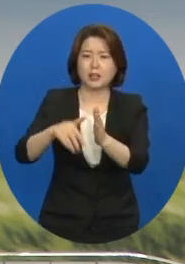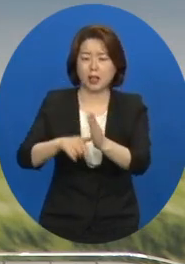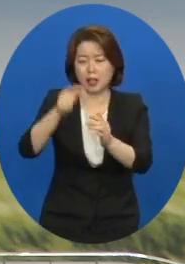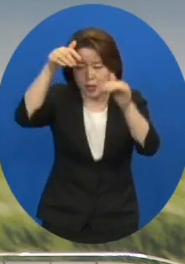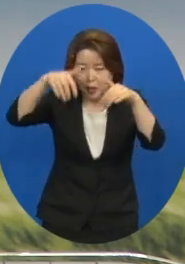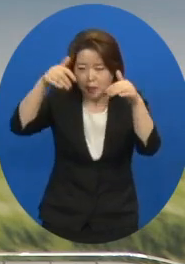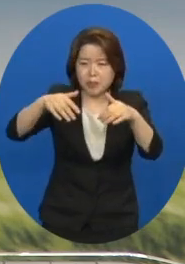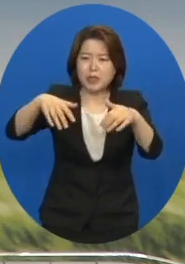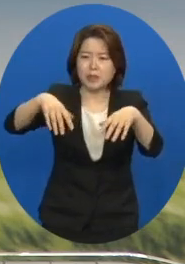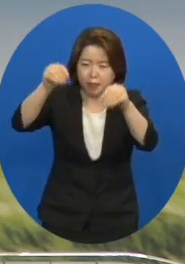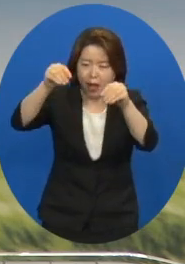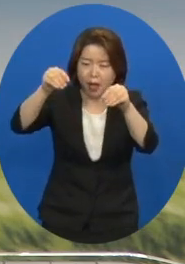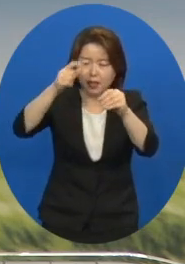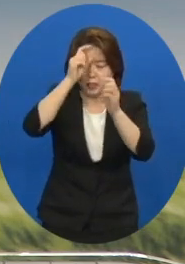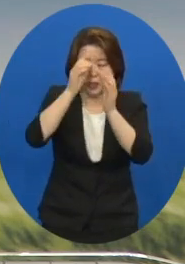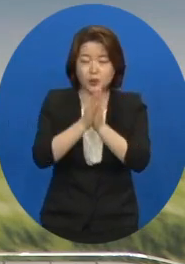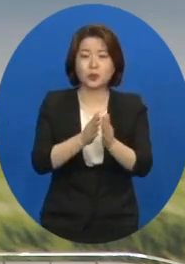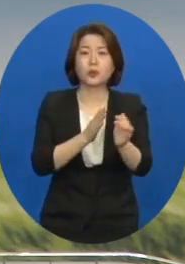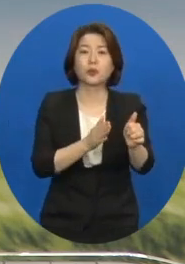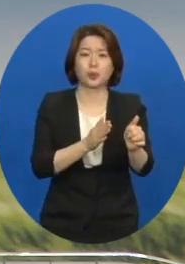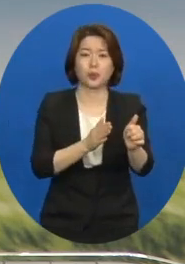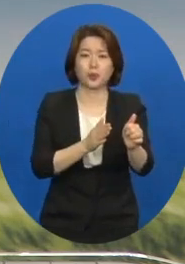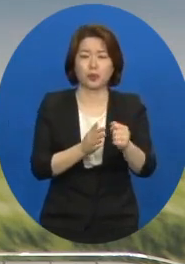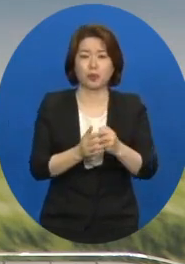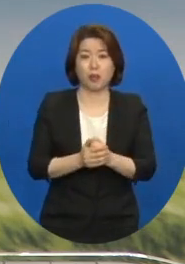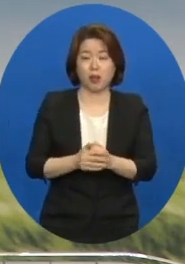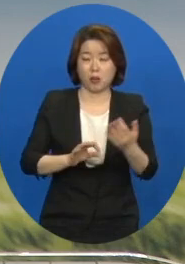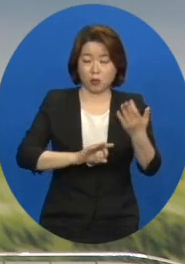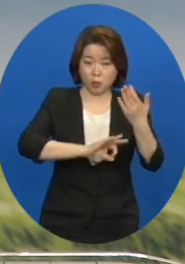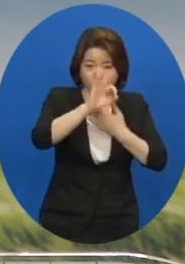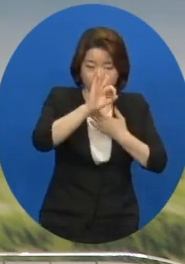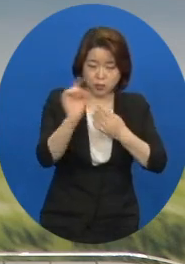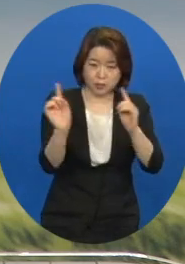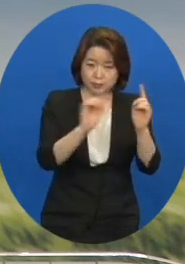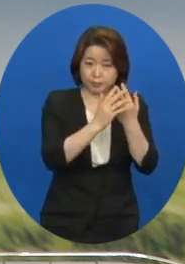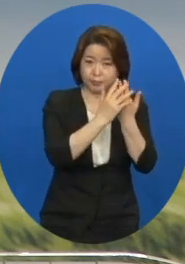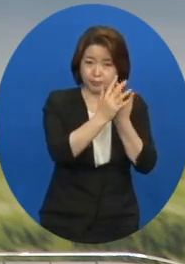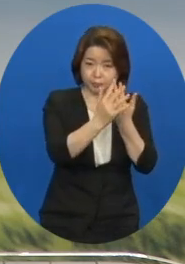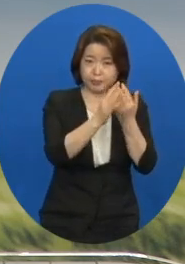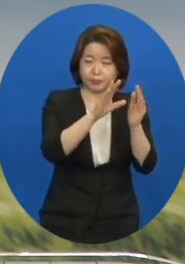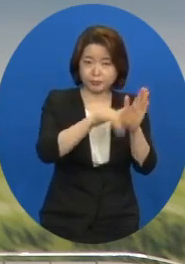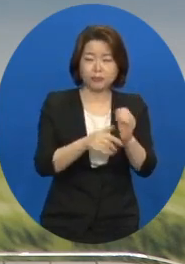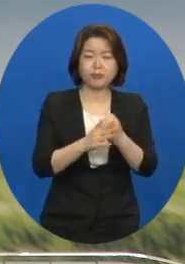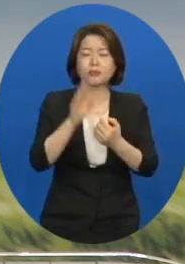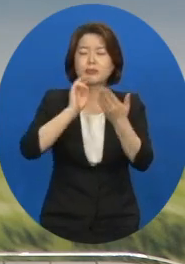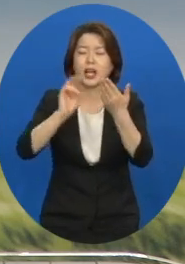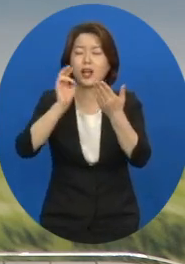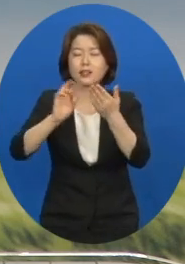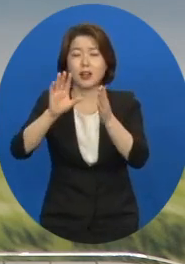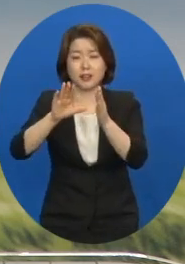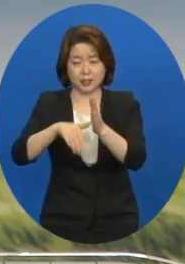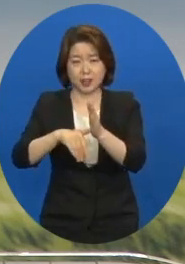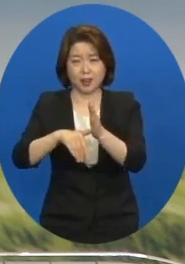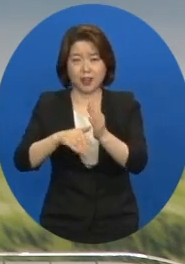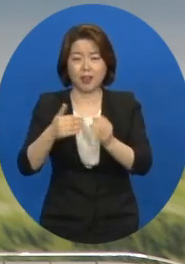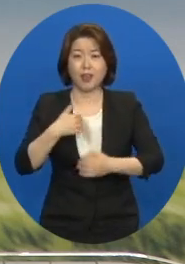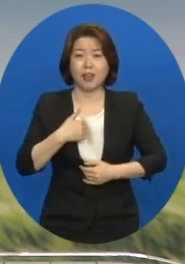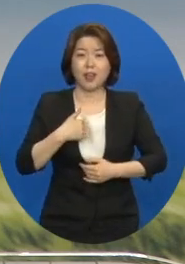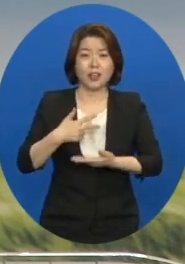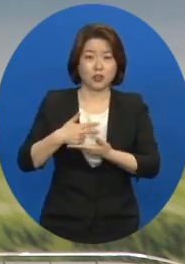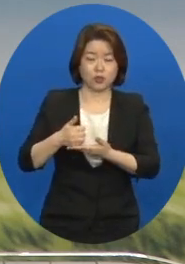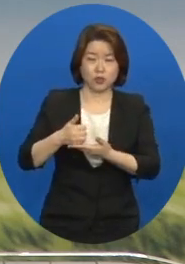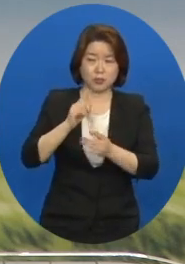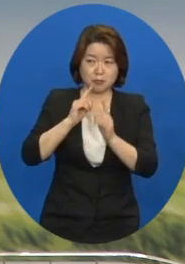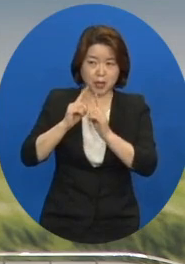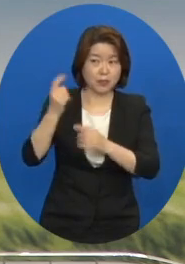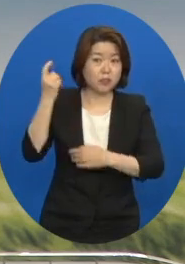않게 해주기를 기도합시다. 그리고 오전 집회를 하는데 찬양하는 시간에 주님이 저에게